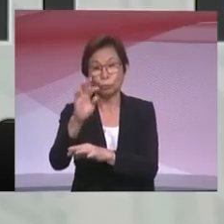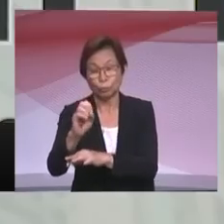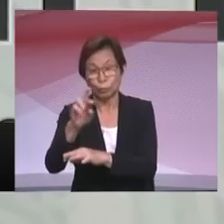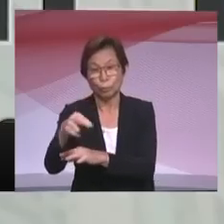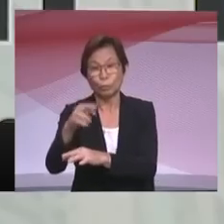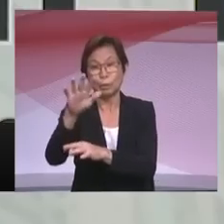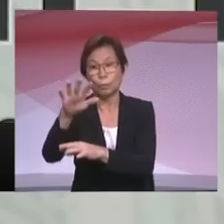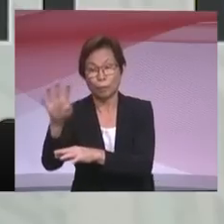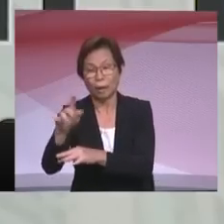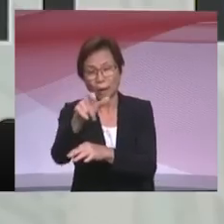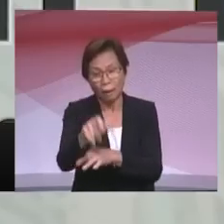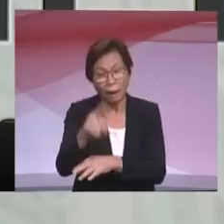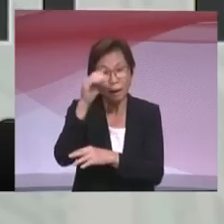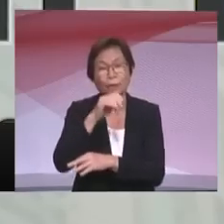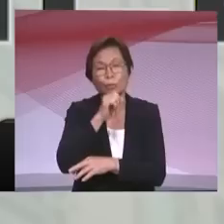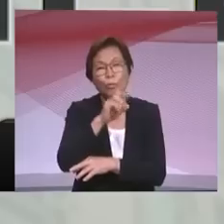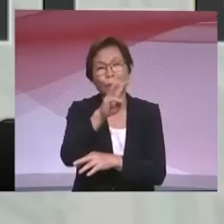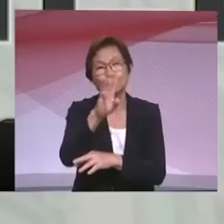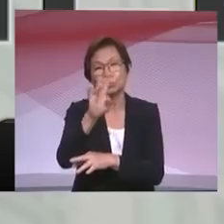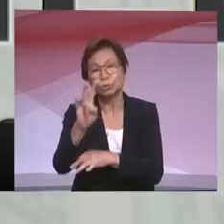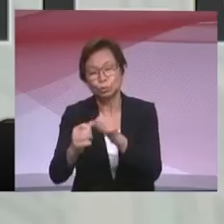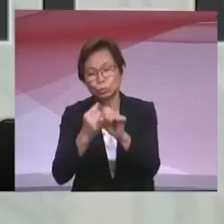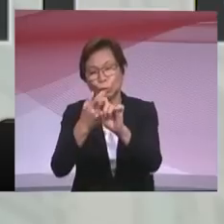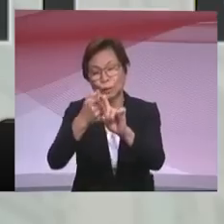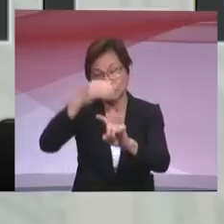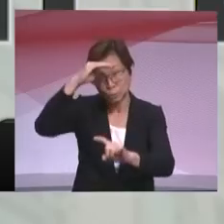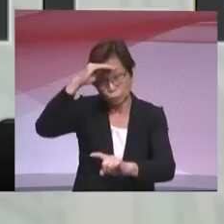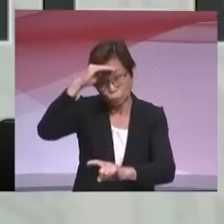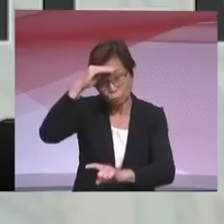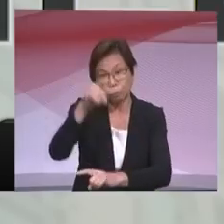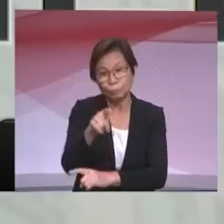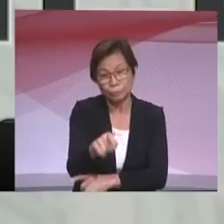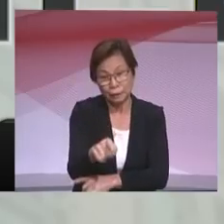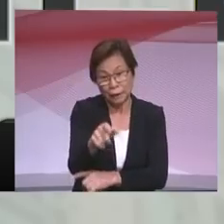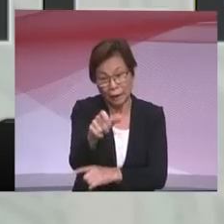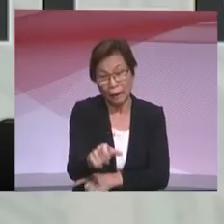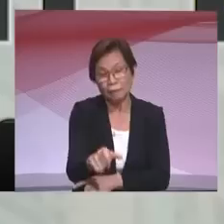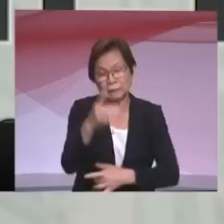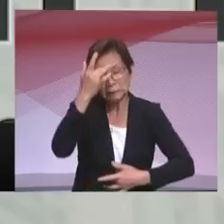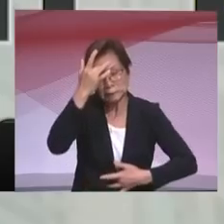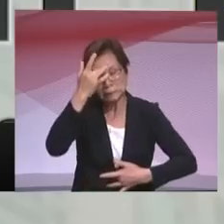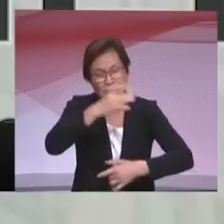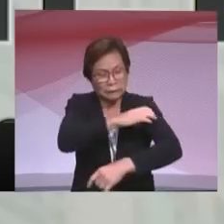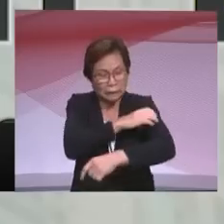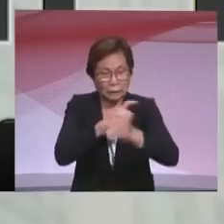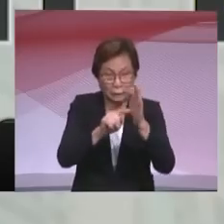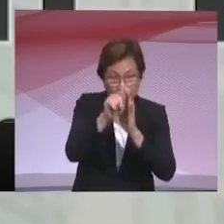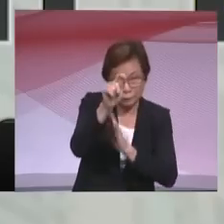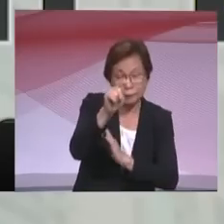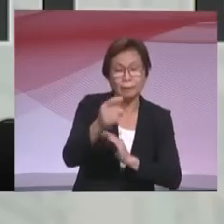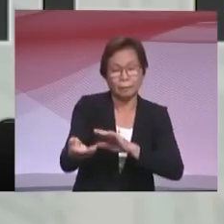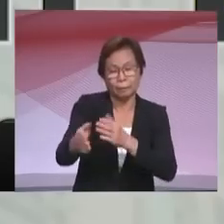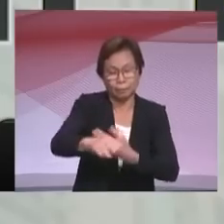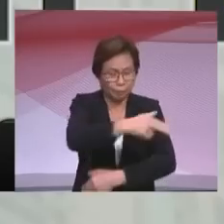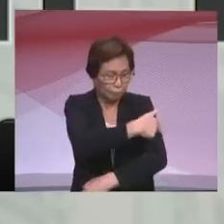90,554, seorang lelaki berusia 67 tahun daripada negeri Johor, mempunyai latar belakang penyakit darah tinggi, dia